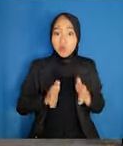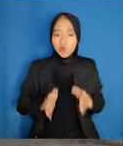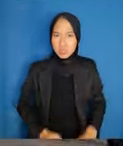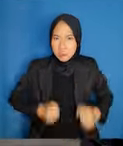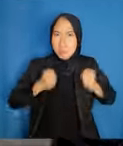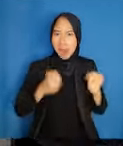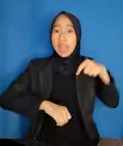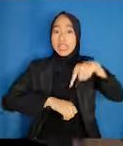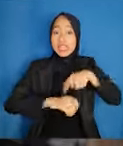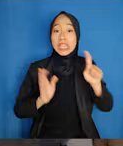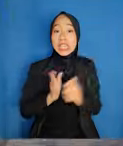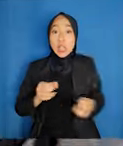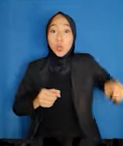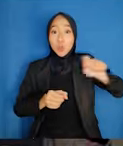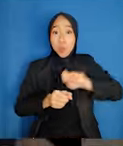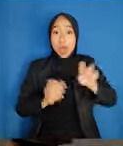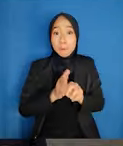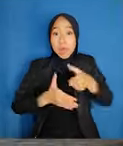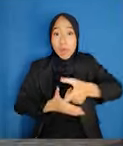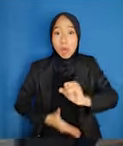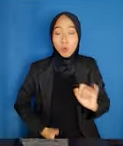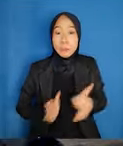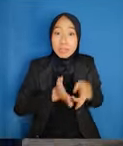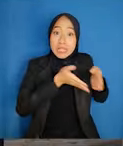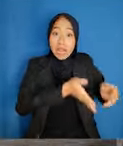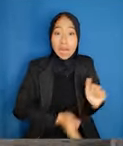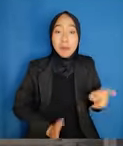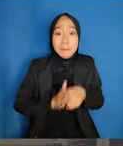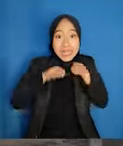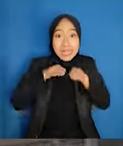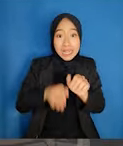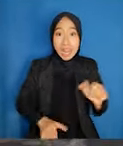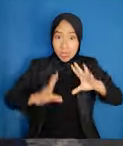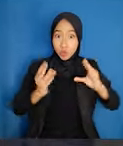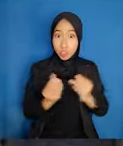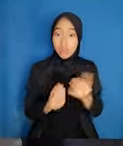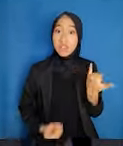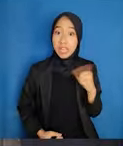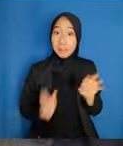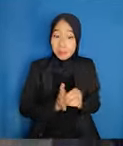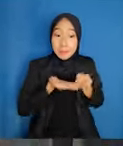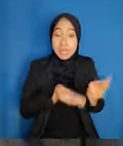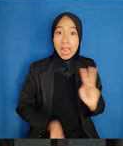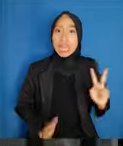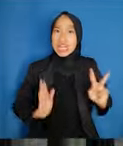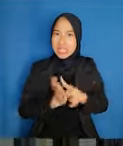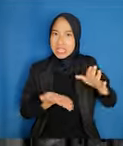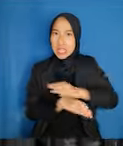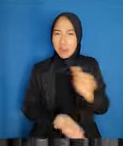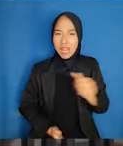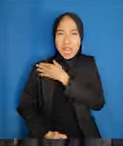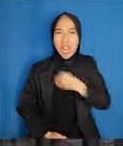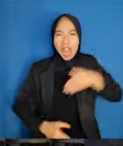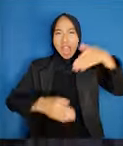ini tertuang melalui penyelenggaraan pendidikan inklusif yang memberikan kesempatan atau akses yang seluas-luasnya